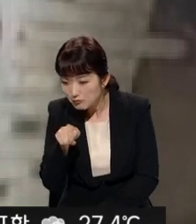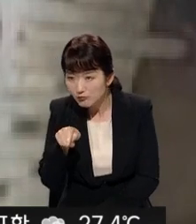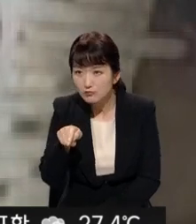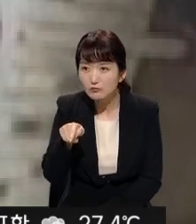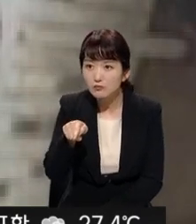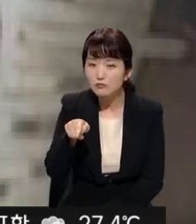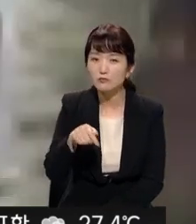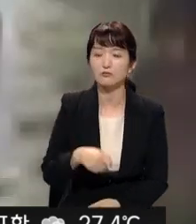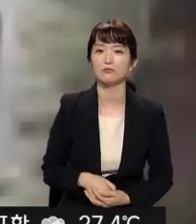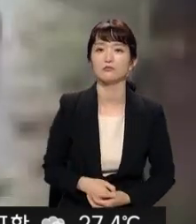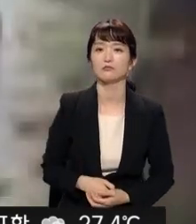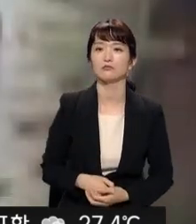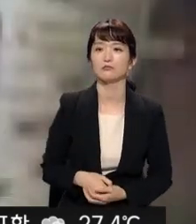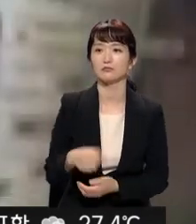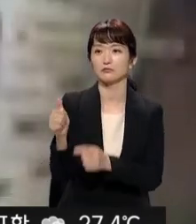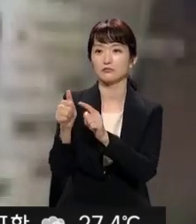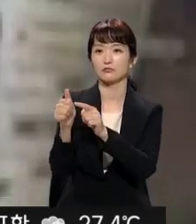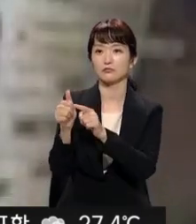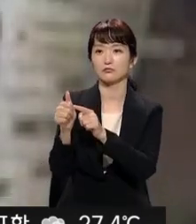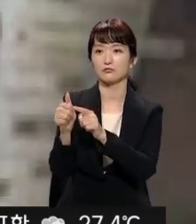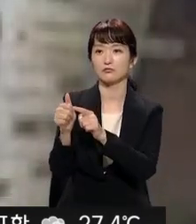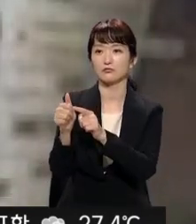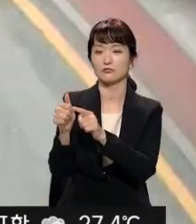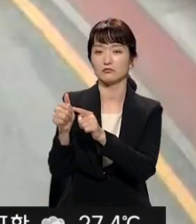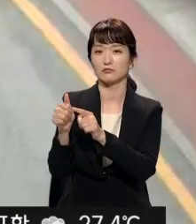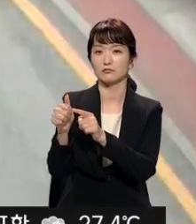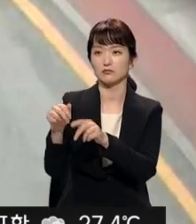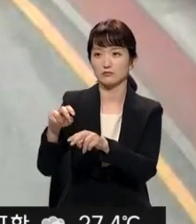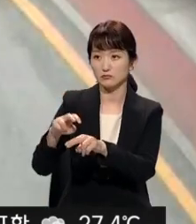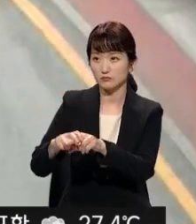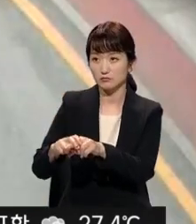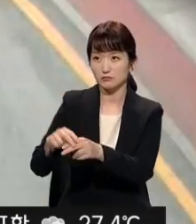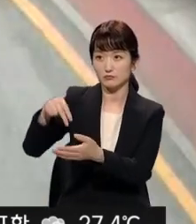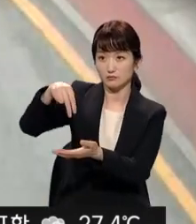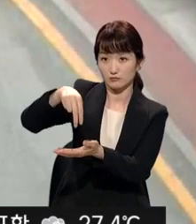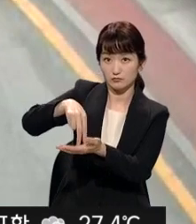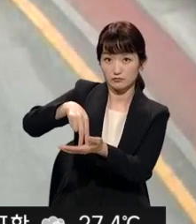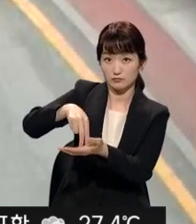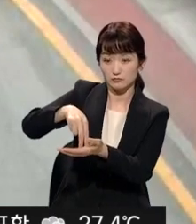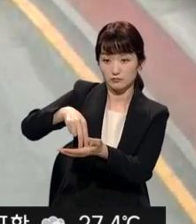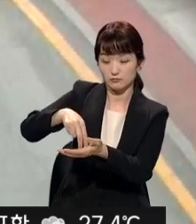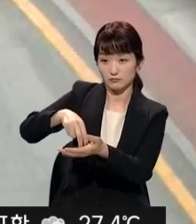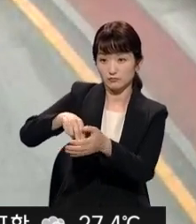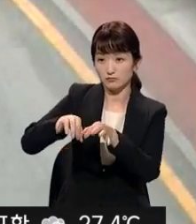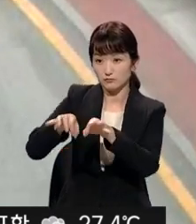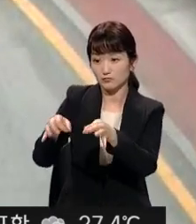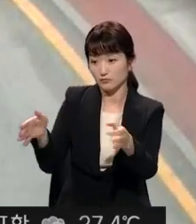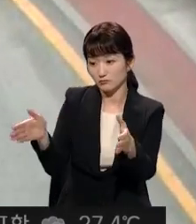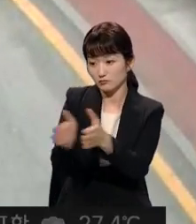자, 그러더니 저 남성, 주차장에 있는 남성 갑자기 유모차를 번쩍 들어 올리면서